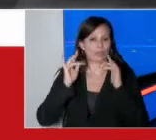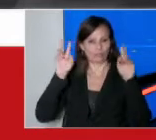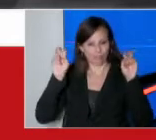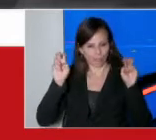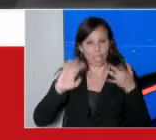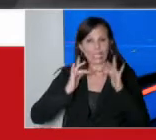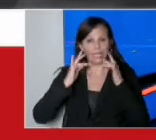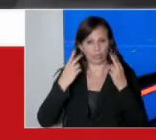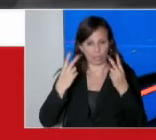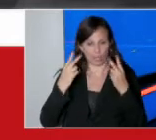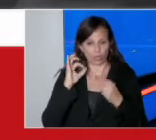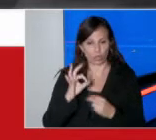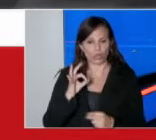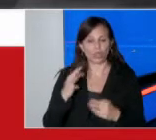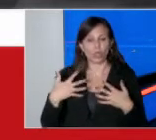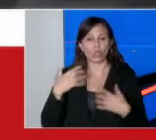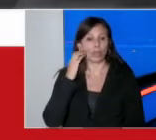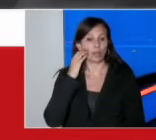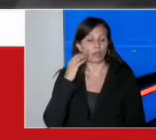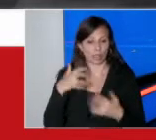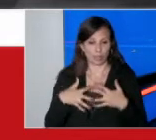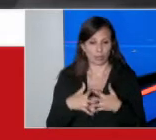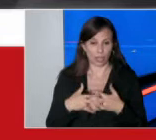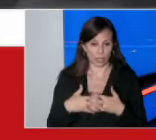היריב העיקרי של ארצות הברית היום הוא סין.